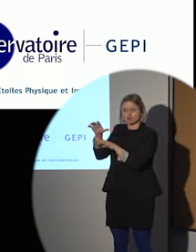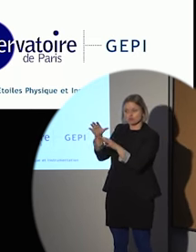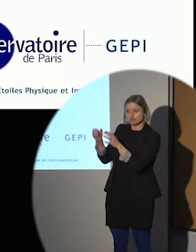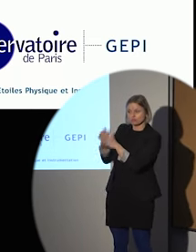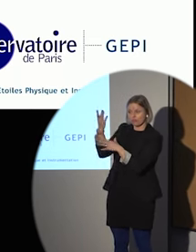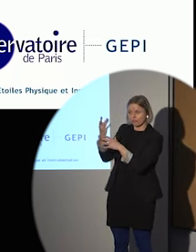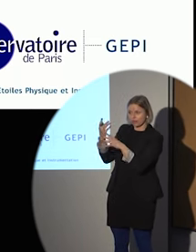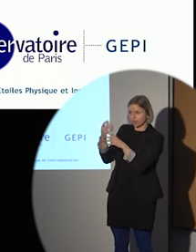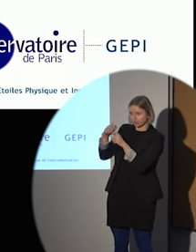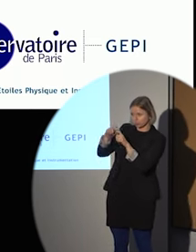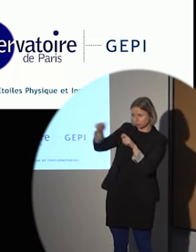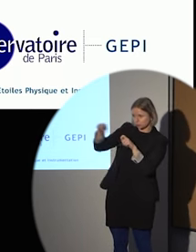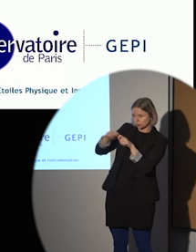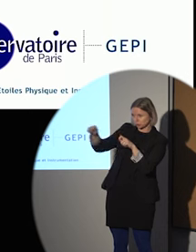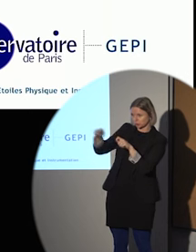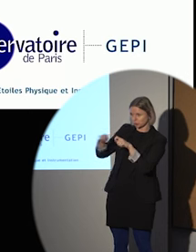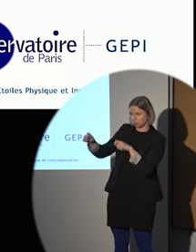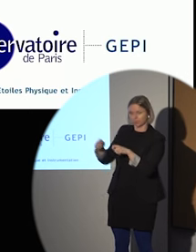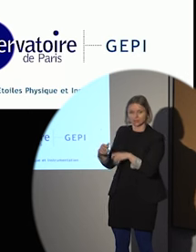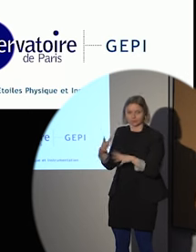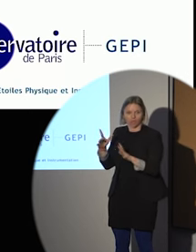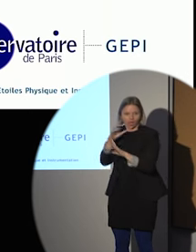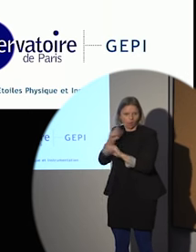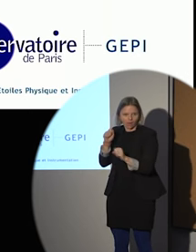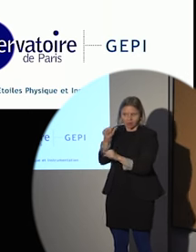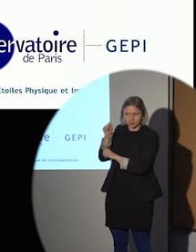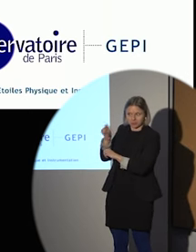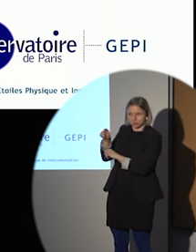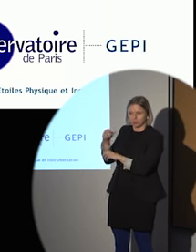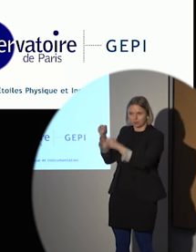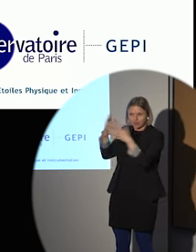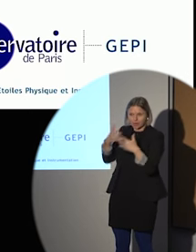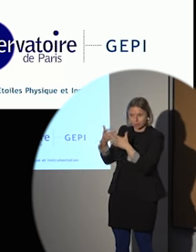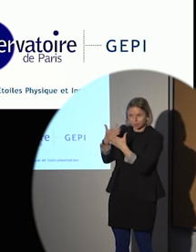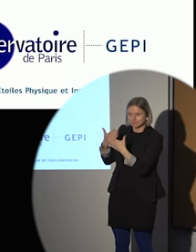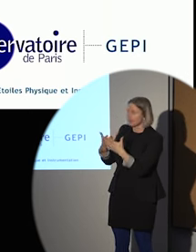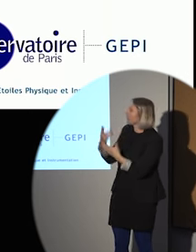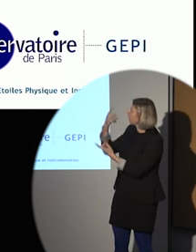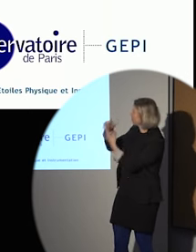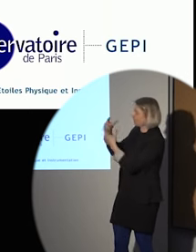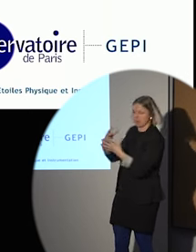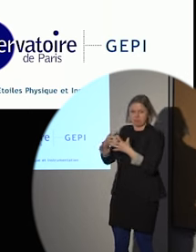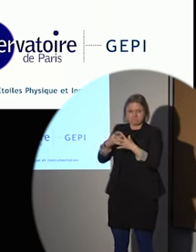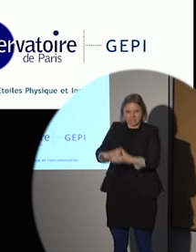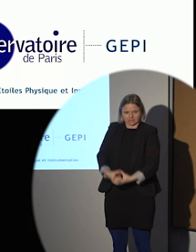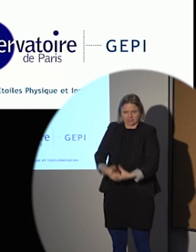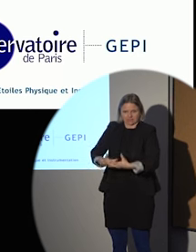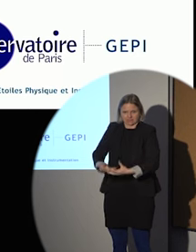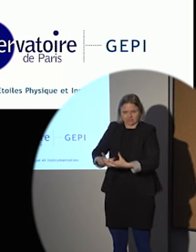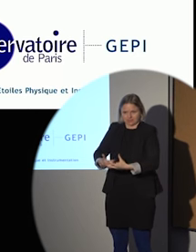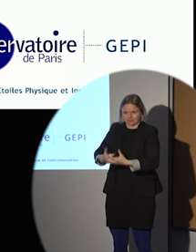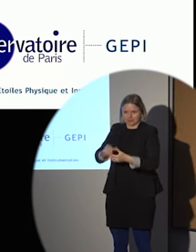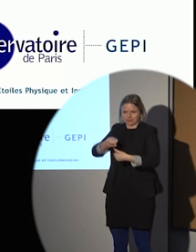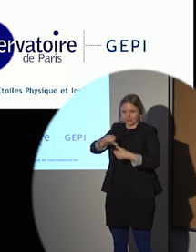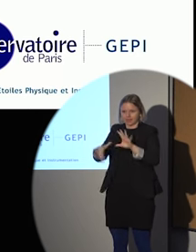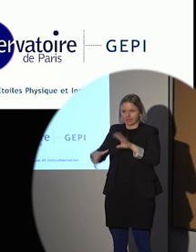extraordinaire. On ne s'attendait absolument pas que ce satellite puisse faire ça, qui est la mesure de la masse de notre galaxie. Et ça, ça a été fait l'an